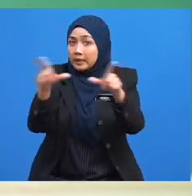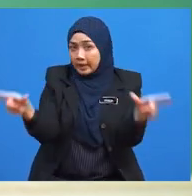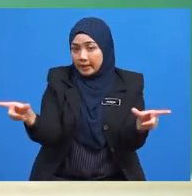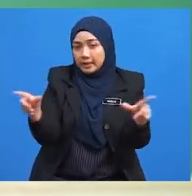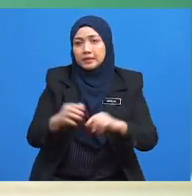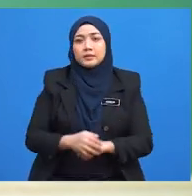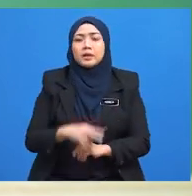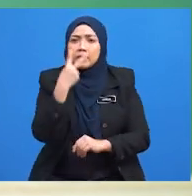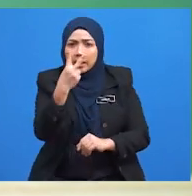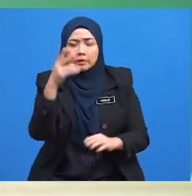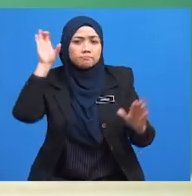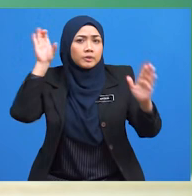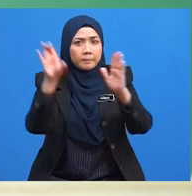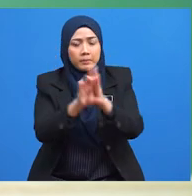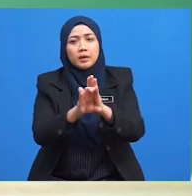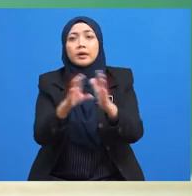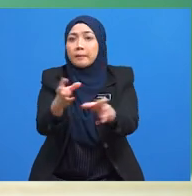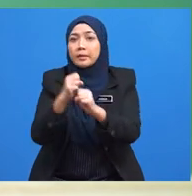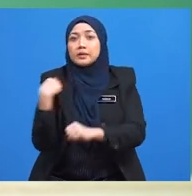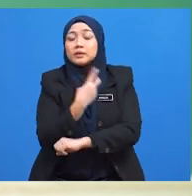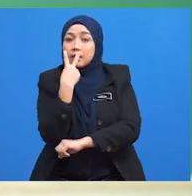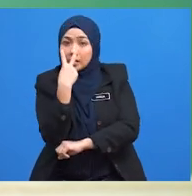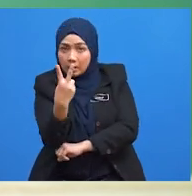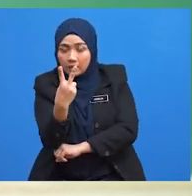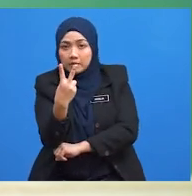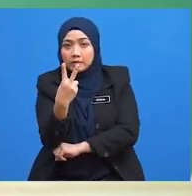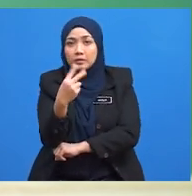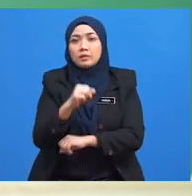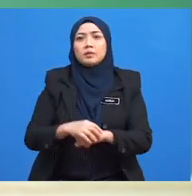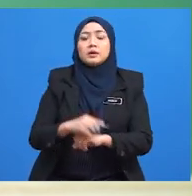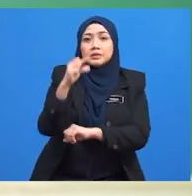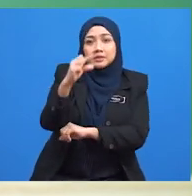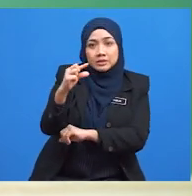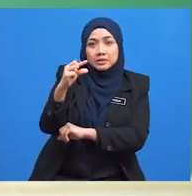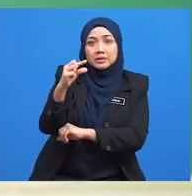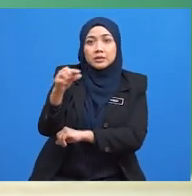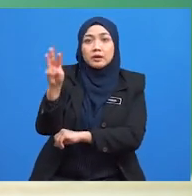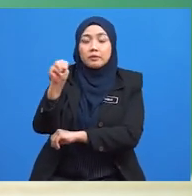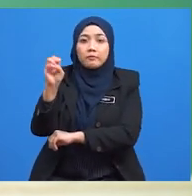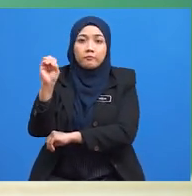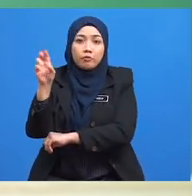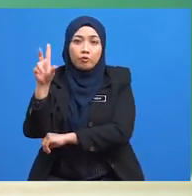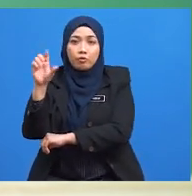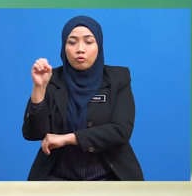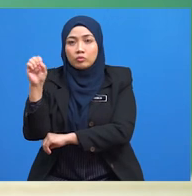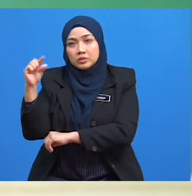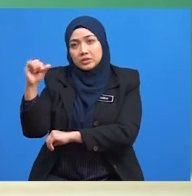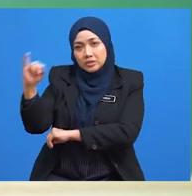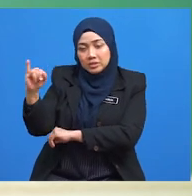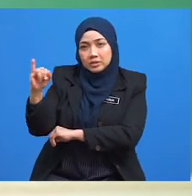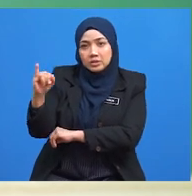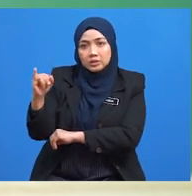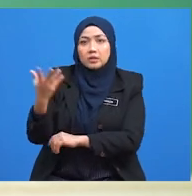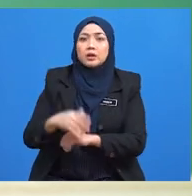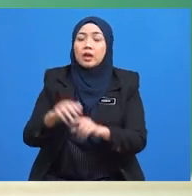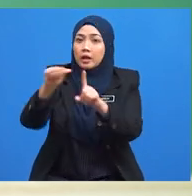diperhatikan pada slide, dapat dilihat bahawa geomorfologi saling bergantung dengan atmosfera, hidrologi